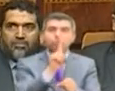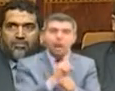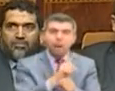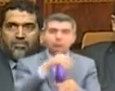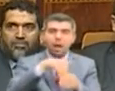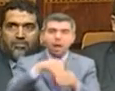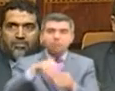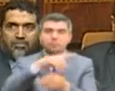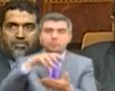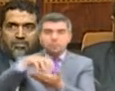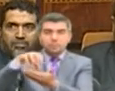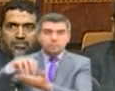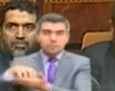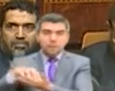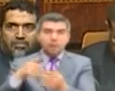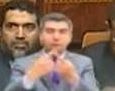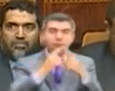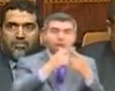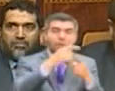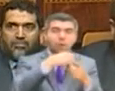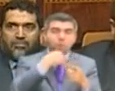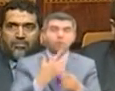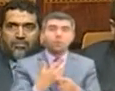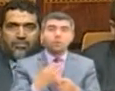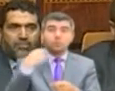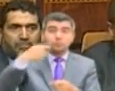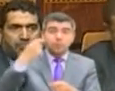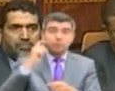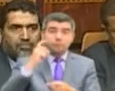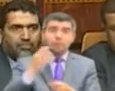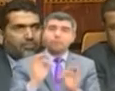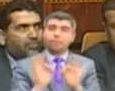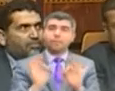جوامعة، ملوسة، قصر الصغير، قصر المجاز وتغرمت. سيد الوزير،